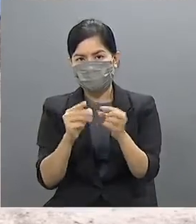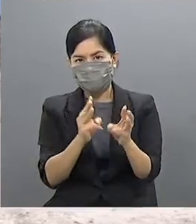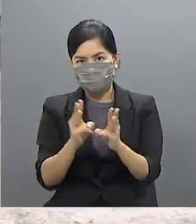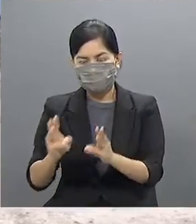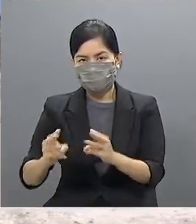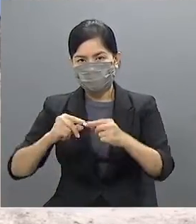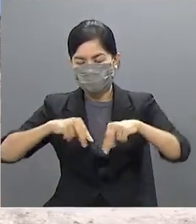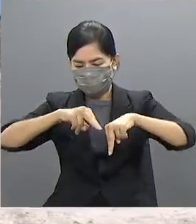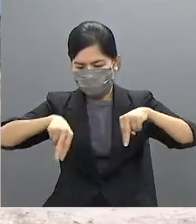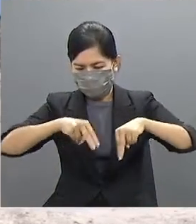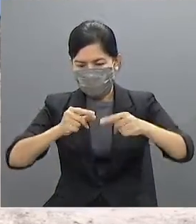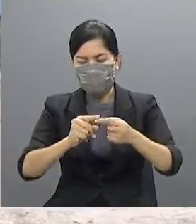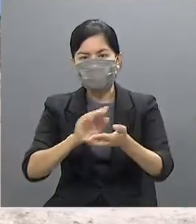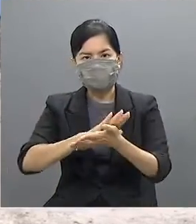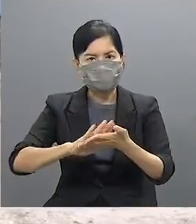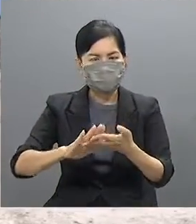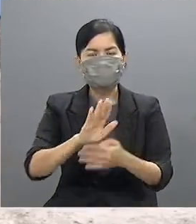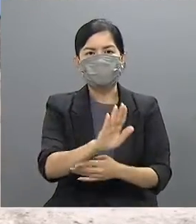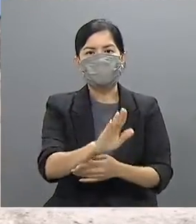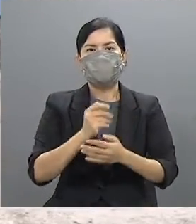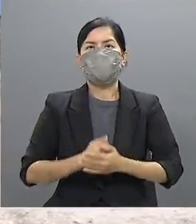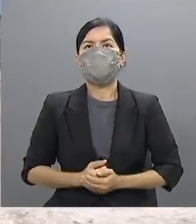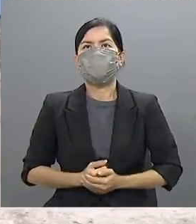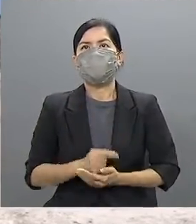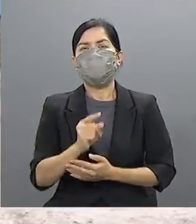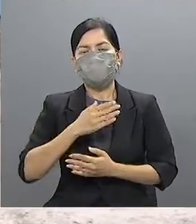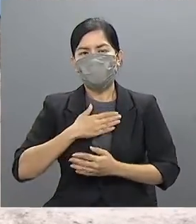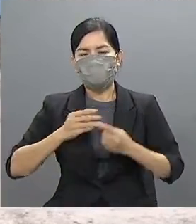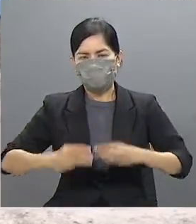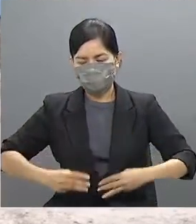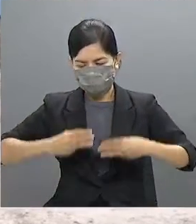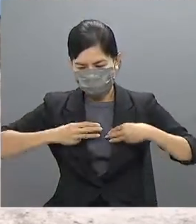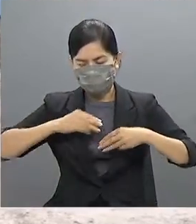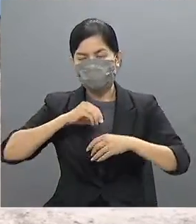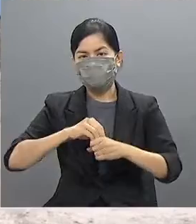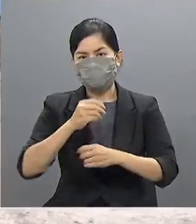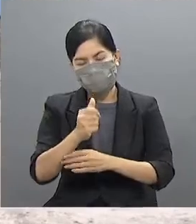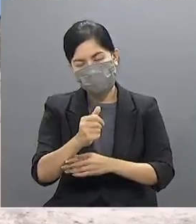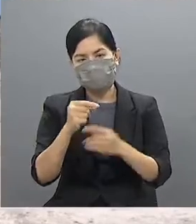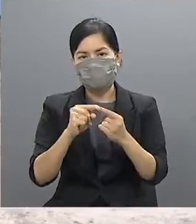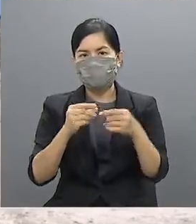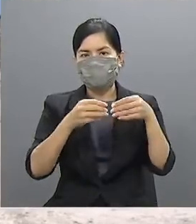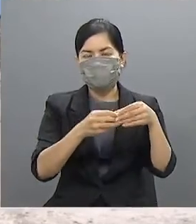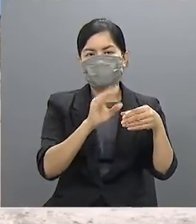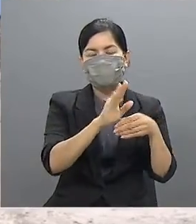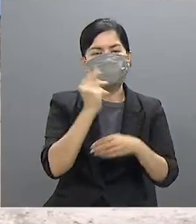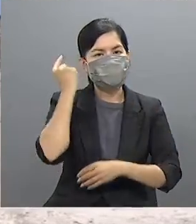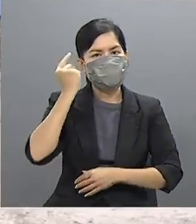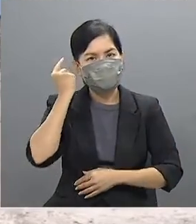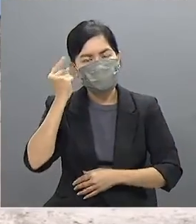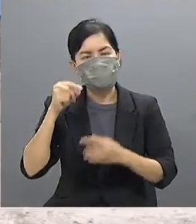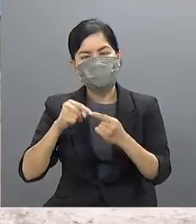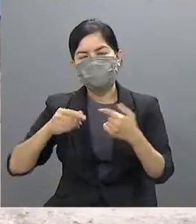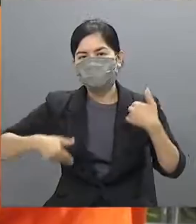นะครับก็จะทำให้เราใช้ชีวิตกับมันได้นะครับกับลิงแล้วก็นักท่องเที่ยวแล้วก็ขอบคุณต่างๆที่มา